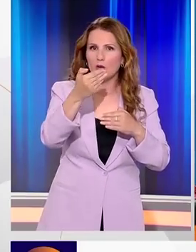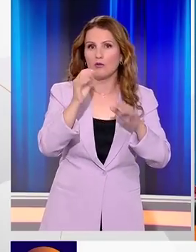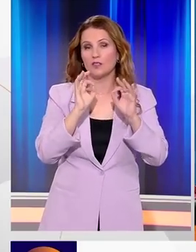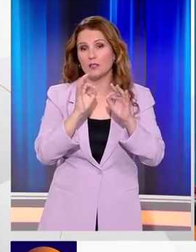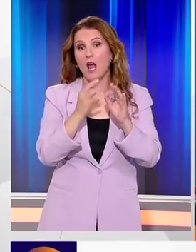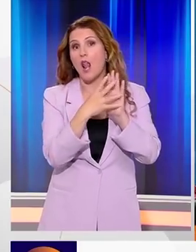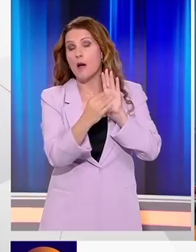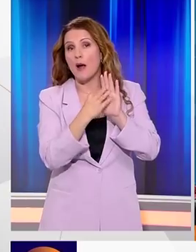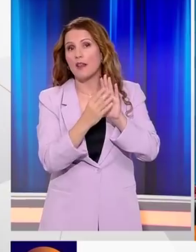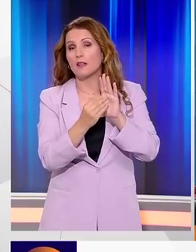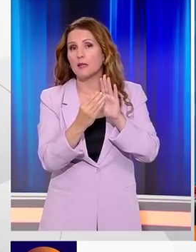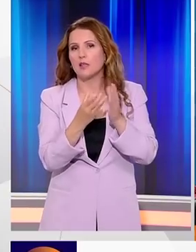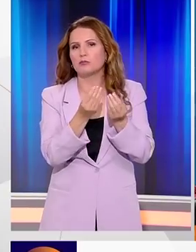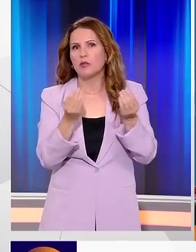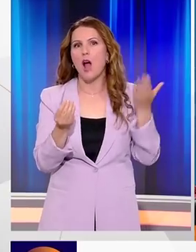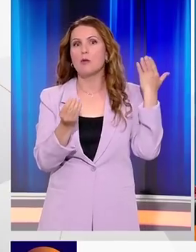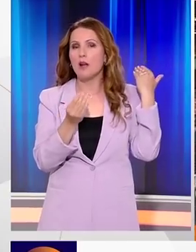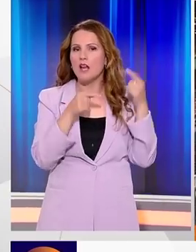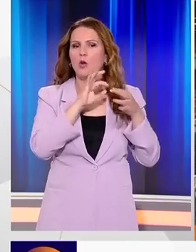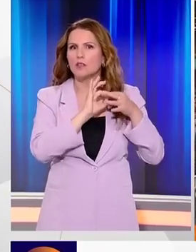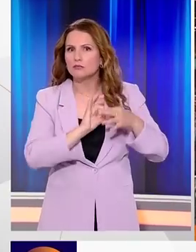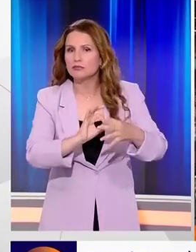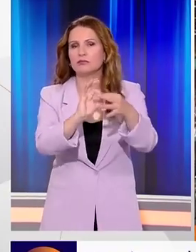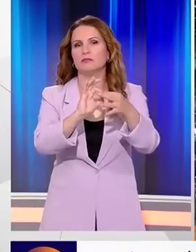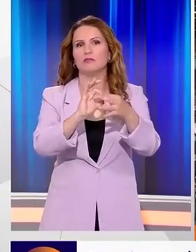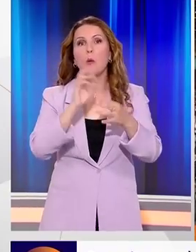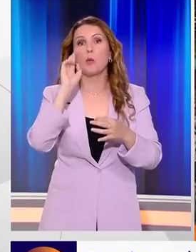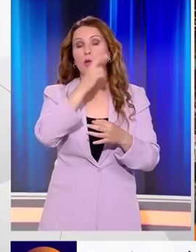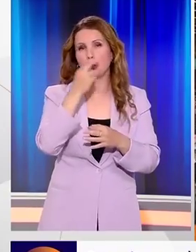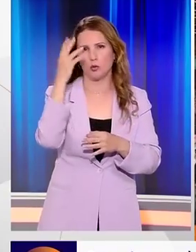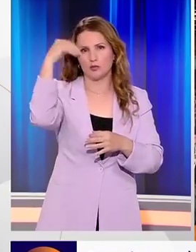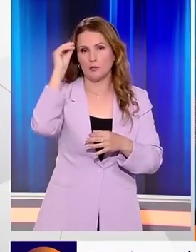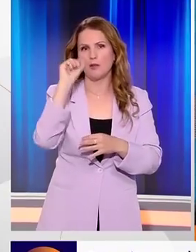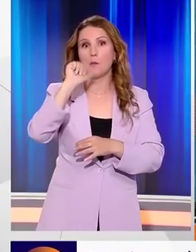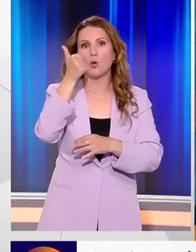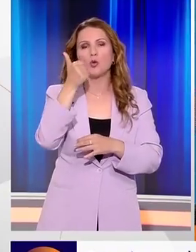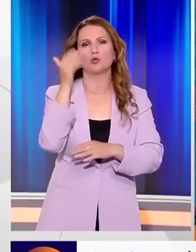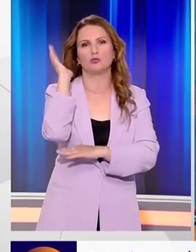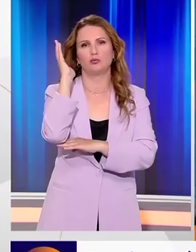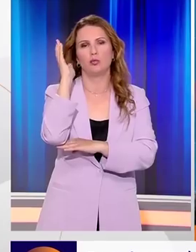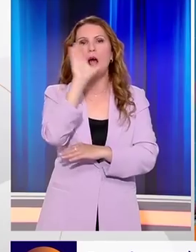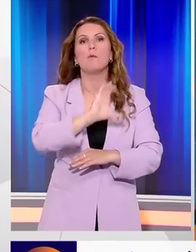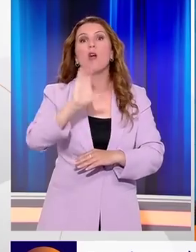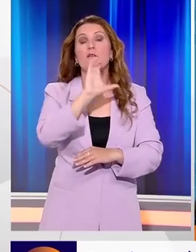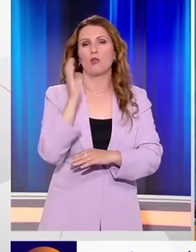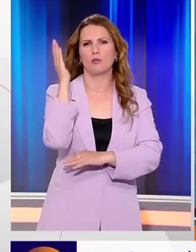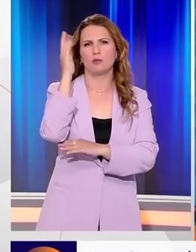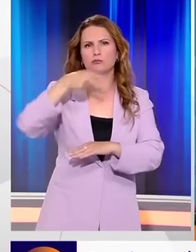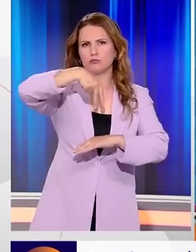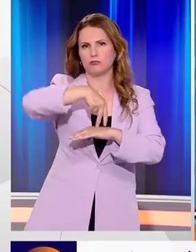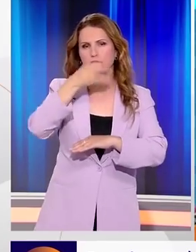παίρνει παραδείγματα από το παρελθόν. Ο Πρωθυπουργός, που ήταν ο πρώτος ηγέτης χώρας μέλους της Ευρωπαϊκής Ένωσης που πήρε το λόγο στο